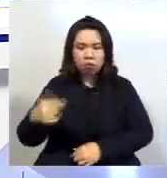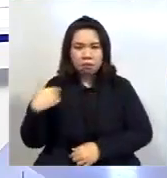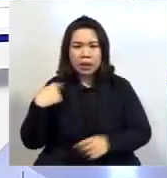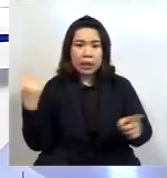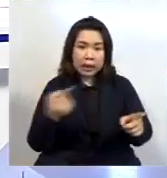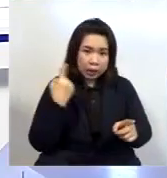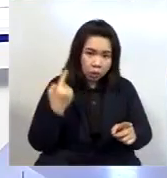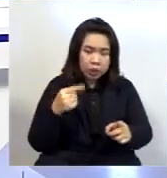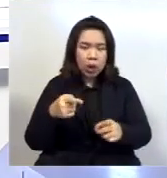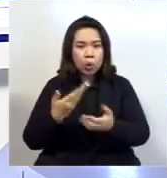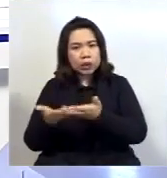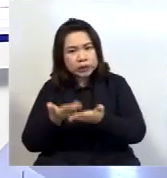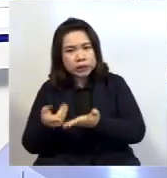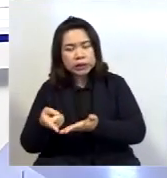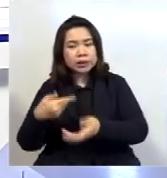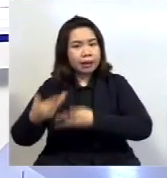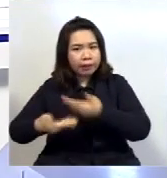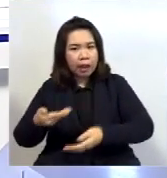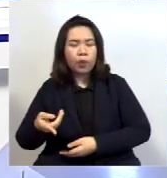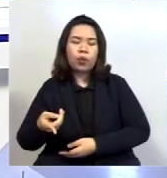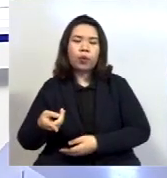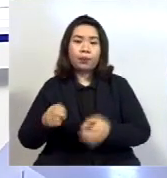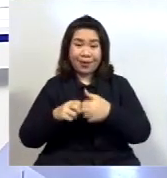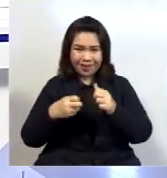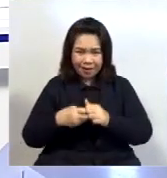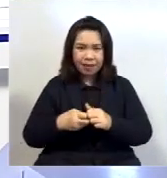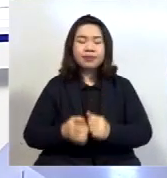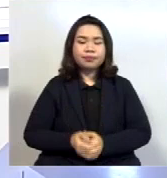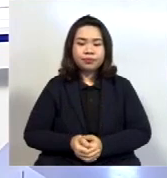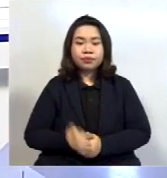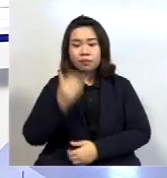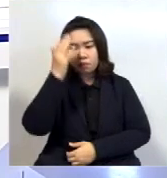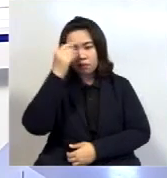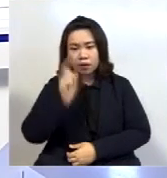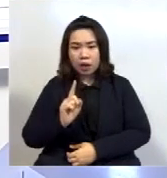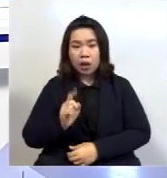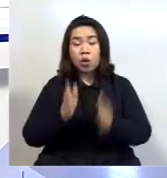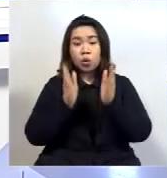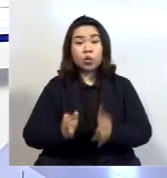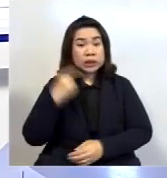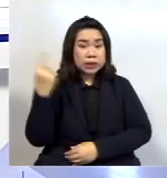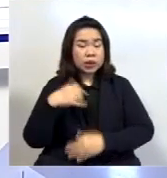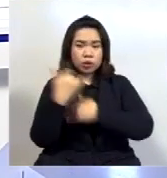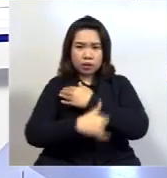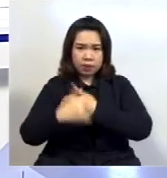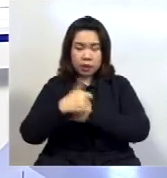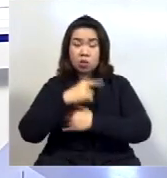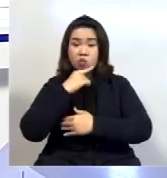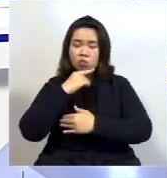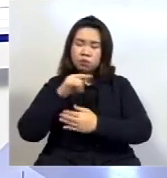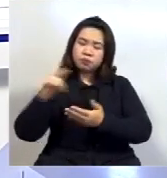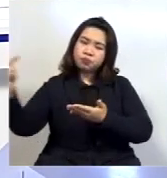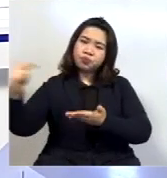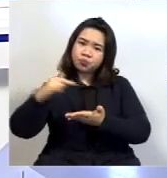การท่องเที่ยวการจับจ่ายการค้าขายนะคะก็ได้รับผลกระทบไปด้วยเพราะแน่นอนว่านักท่องเที่ยวต่างชาติที่เขาจะเดินทางไ